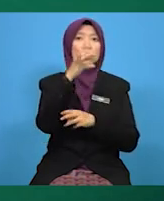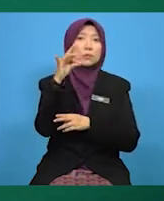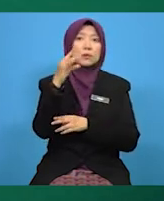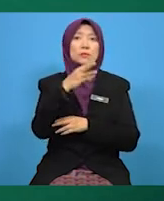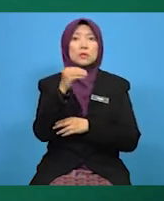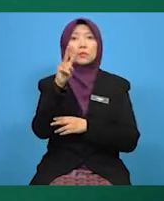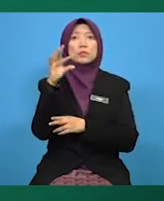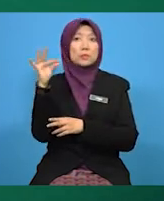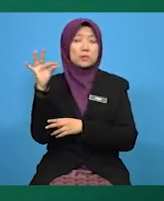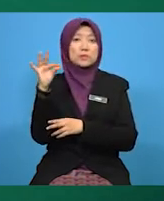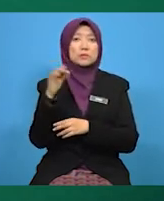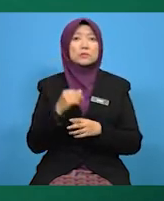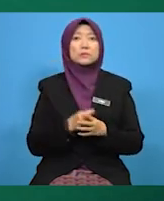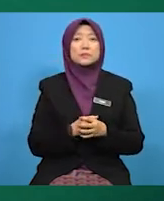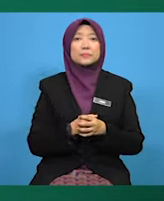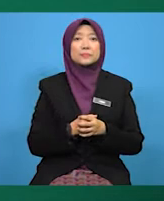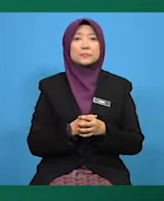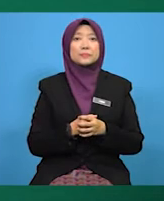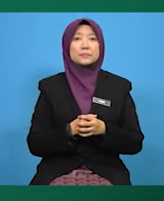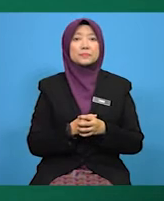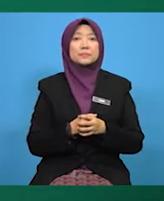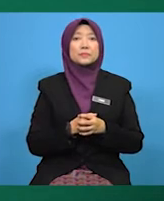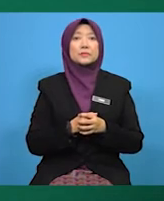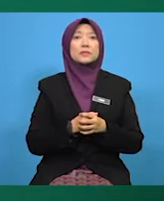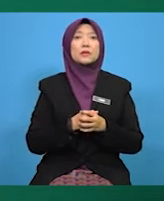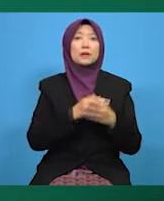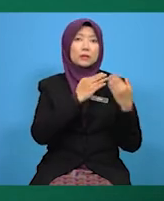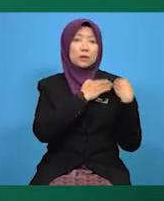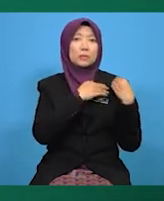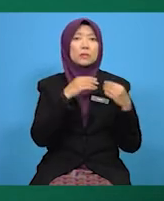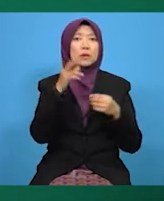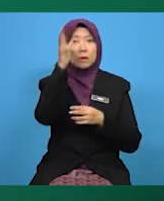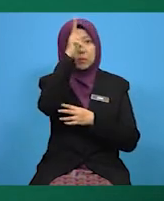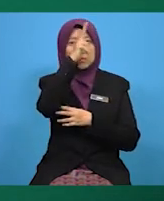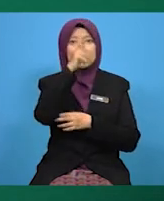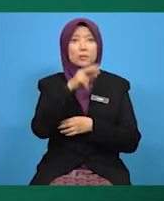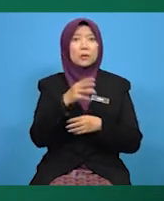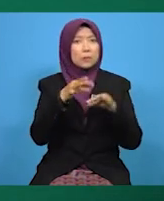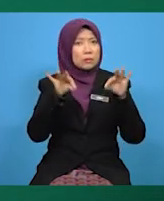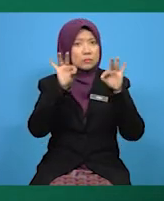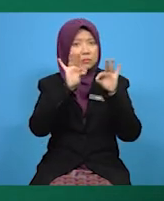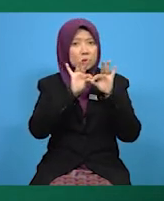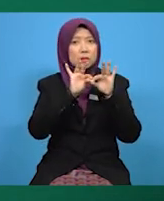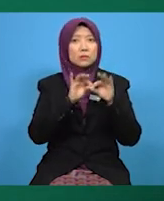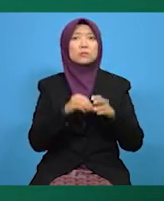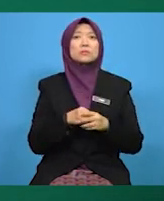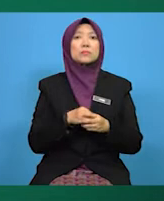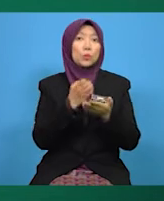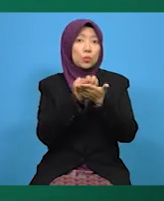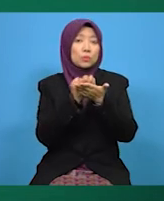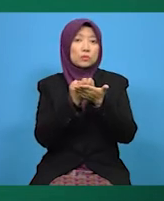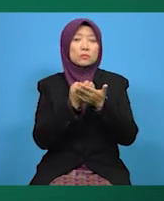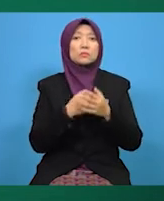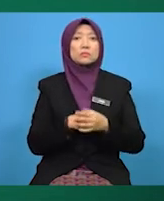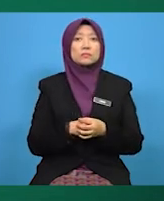dan 2019. Adakah peranan sektor awam semakin penting dalam pertumbuhan ekonomi negara